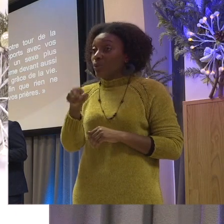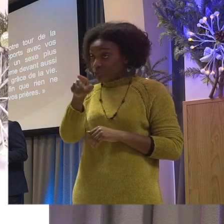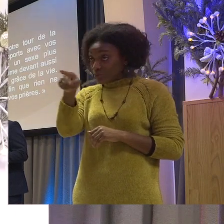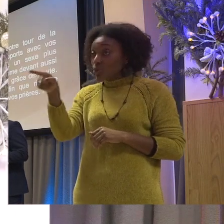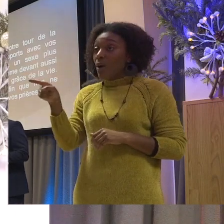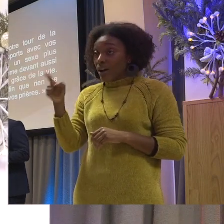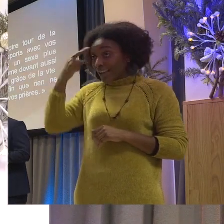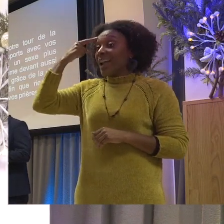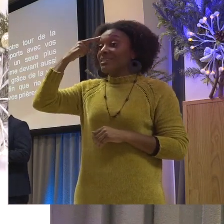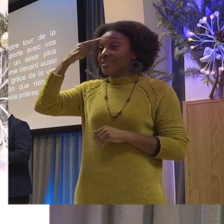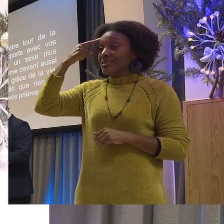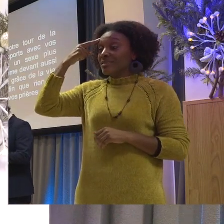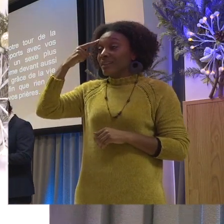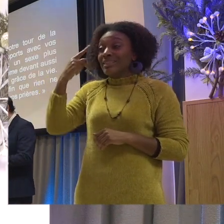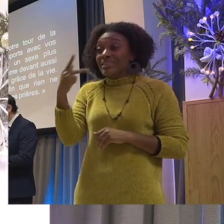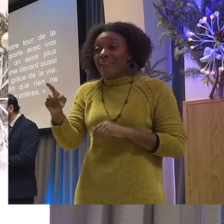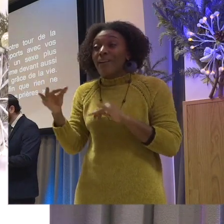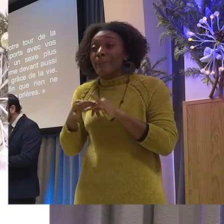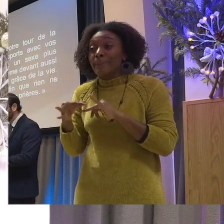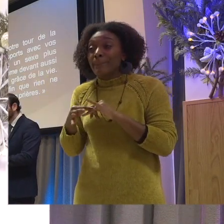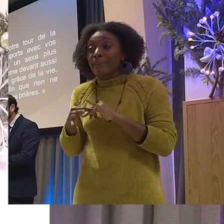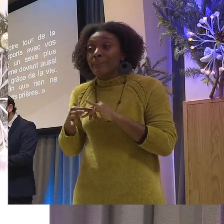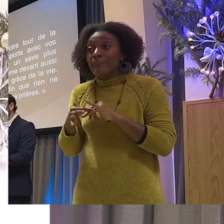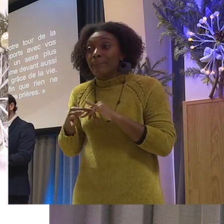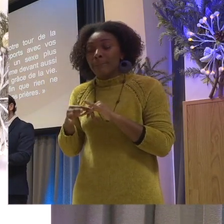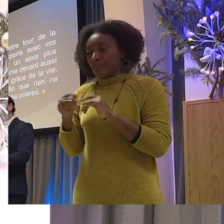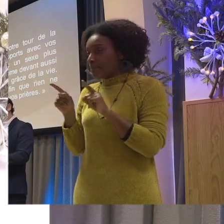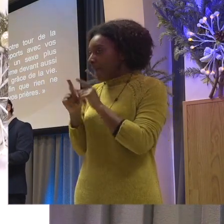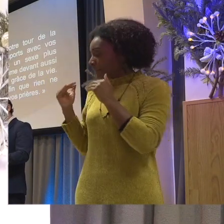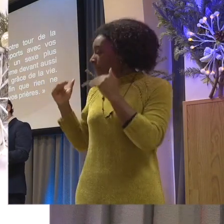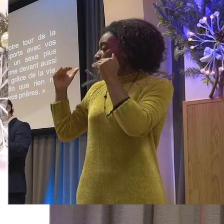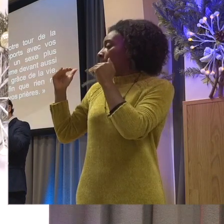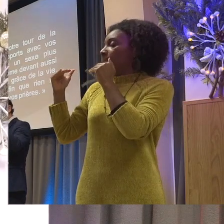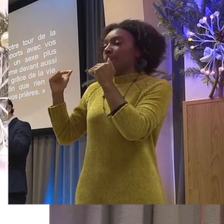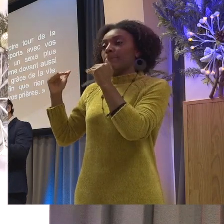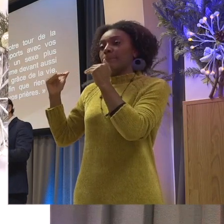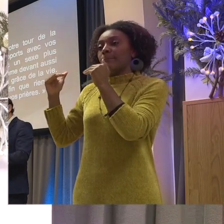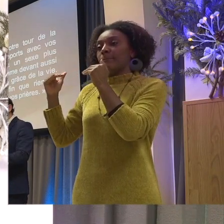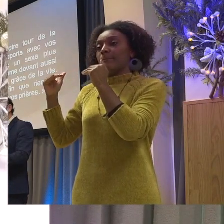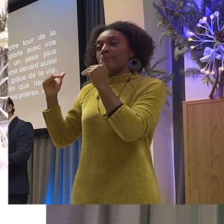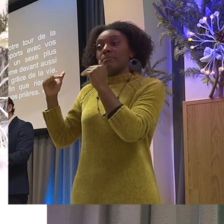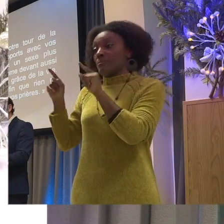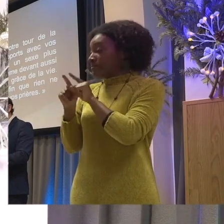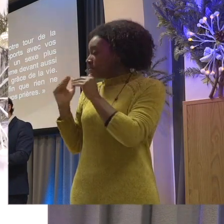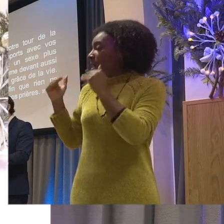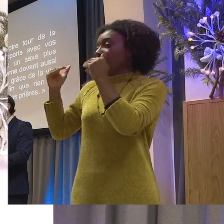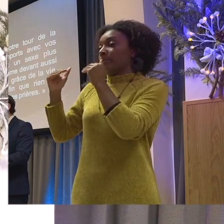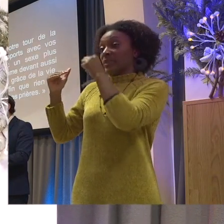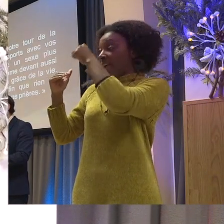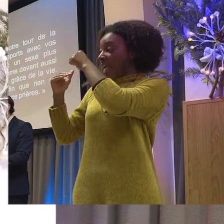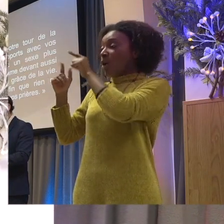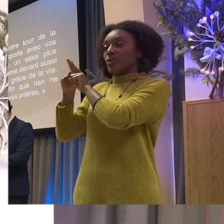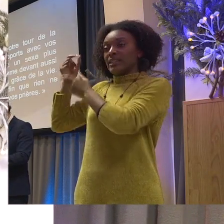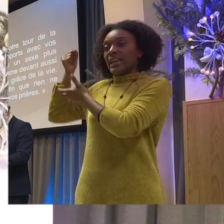que ta femme, dans le cœur de Dieu, est ton égale. Parce qu'elle aussi doit hériter de